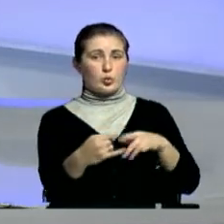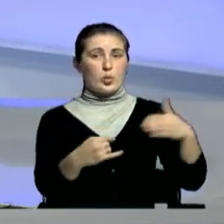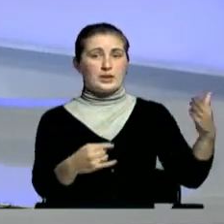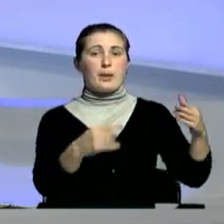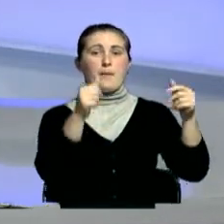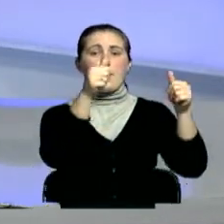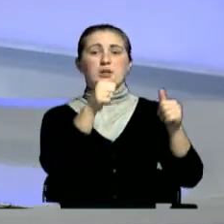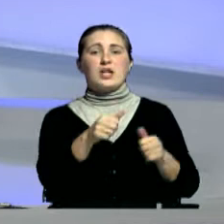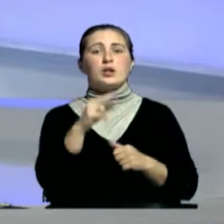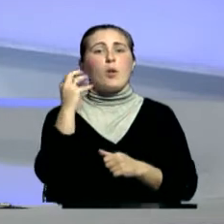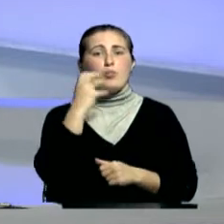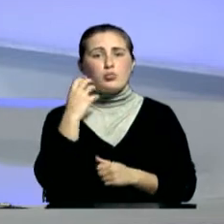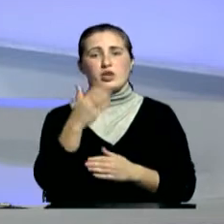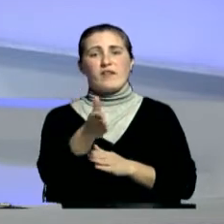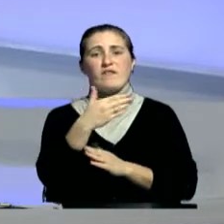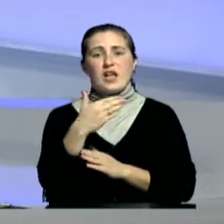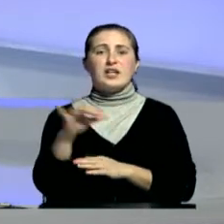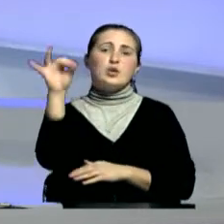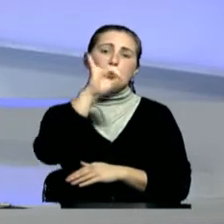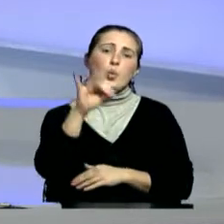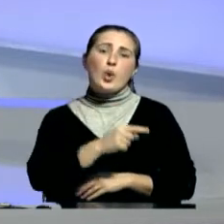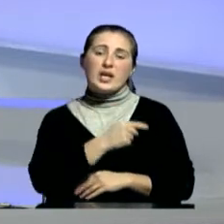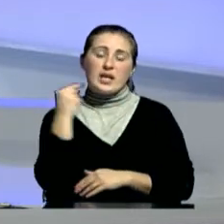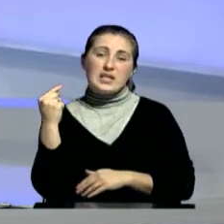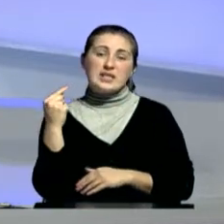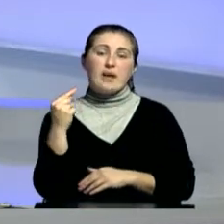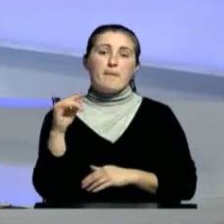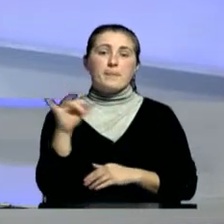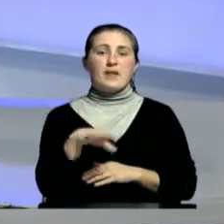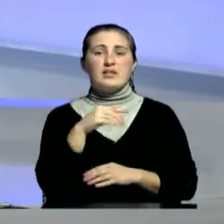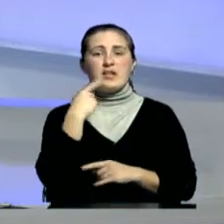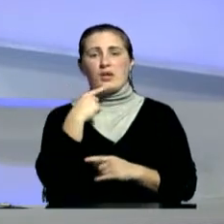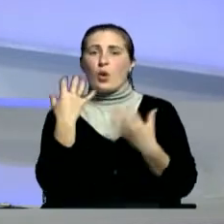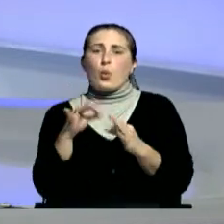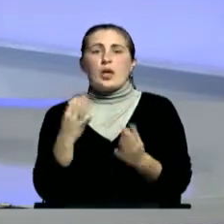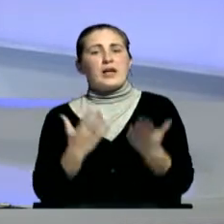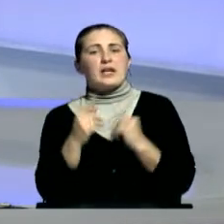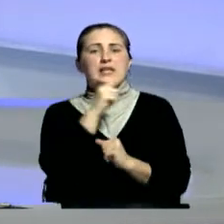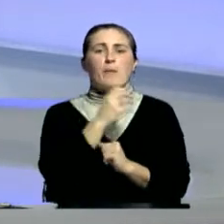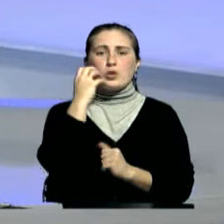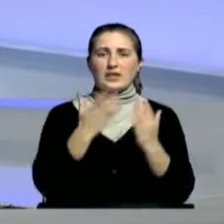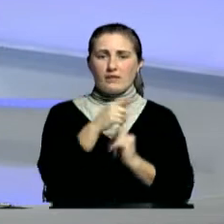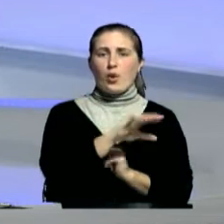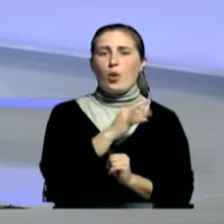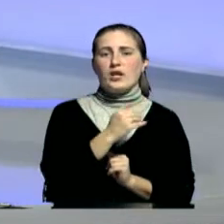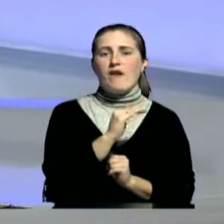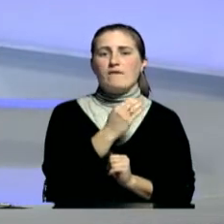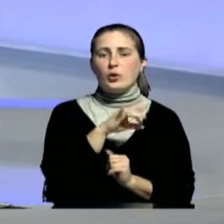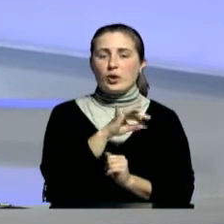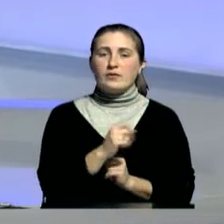портрет Пушкина, флаги, история России. И все говорят, ой, ну, наверное, там, где Пушкин, это ж Ольга Федоровна, а где